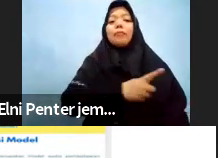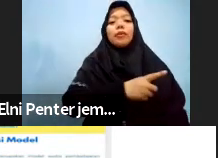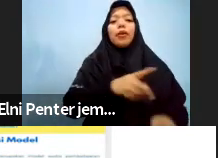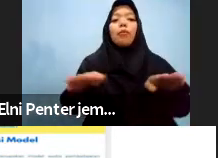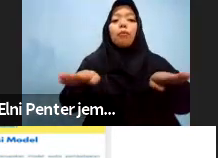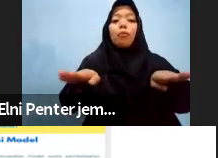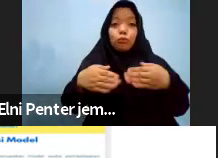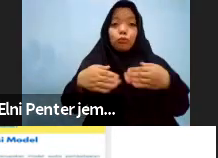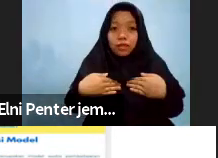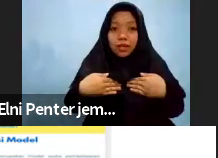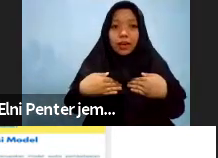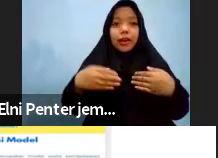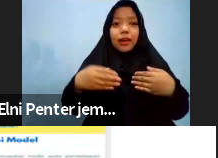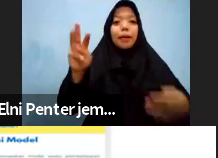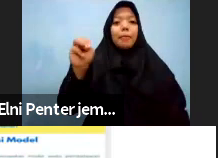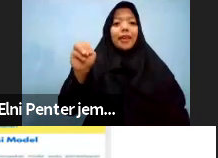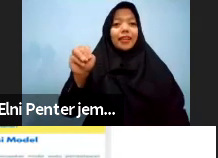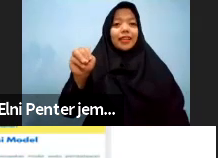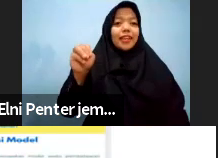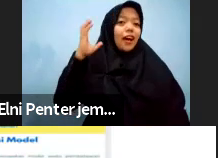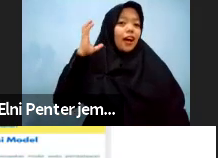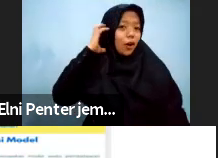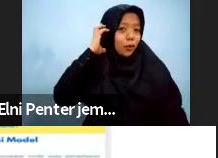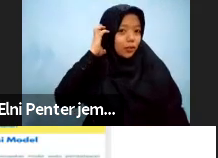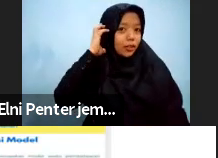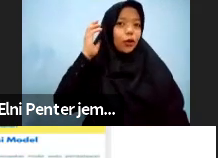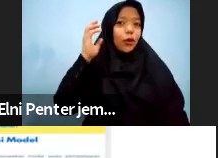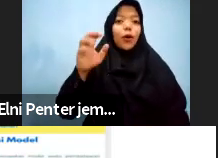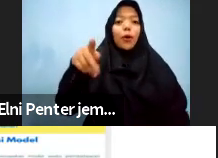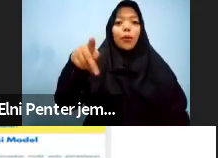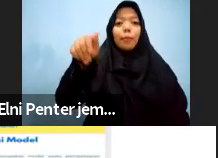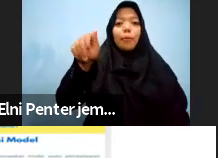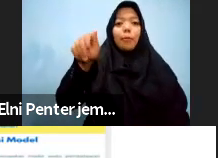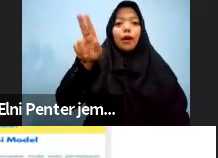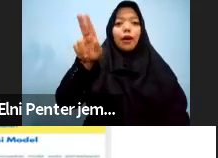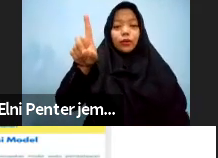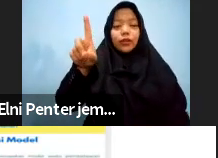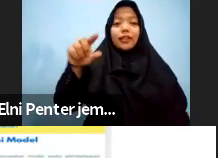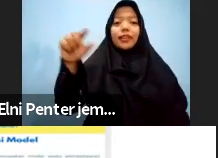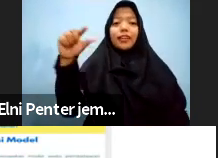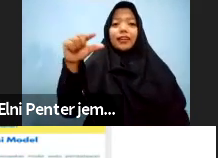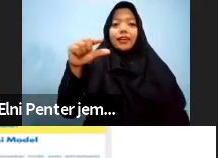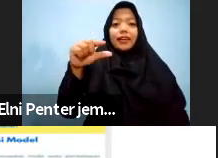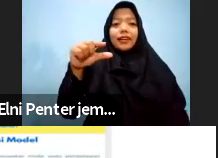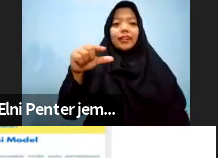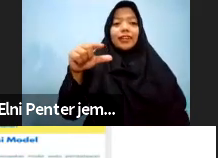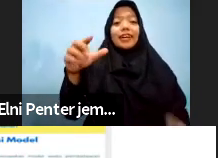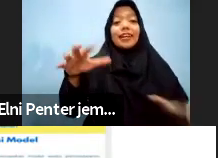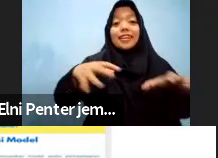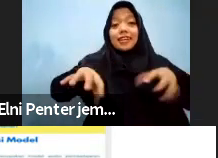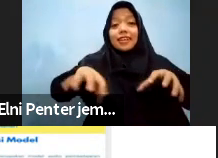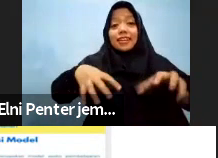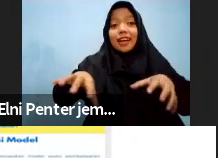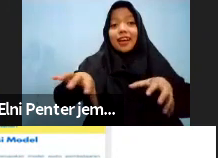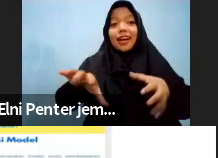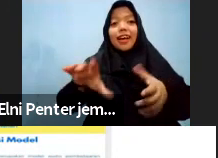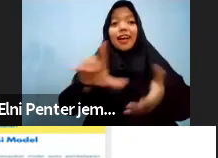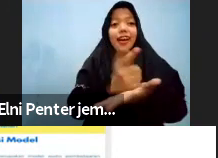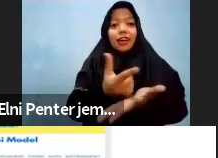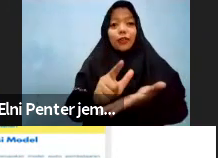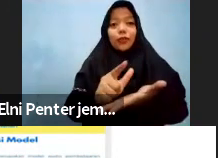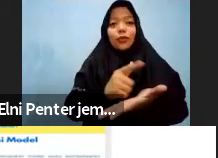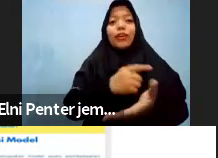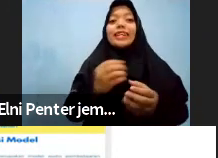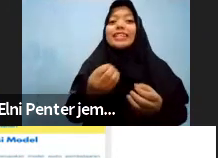PAUD di sini ada gelar Iya gerak dan lagu anak ceria disini tentunya